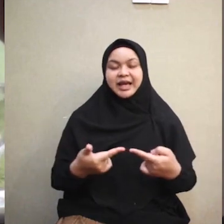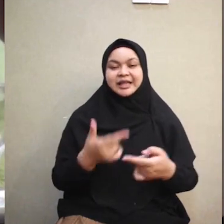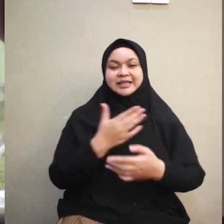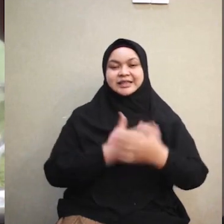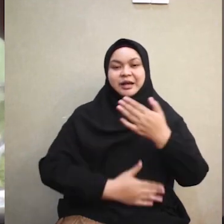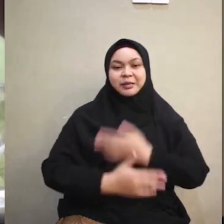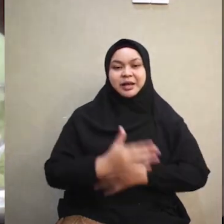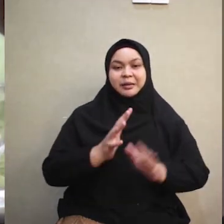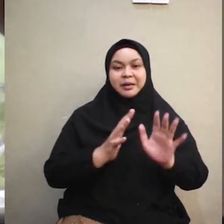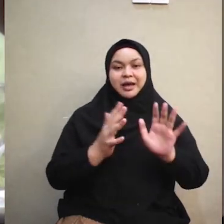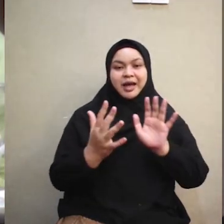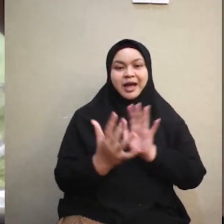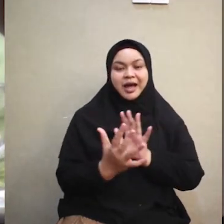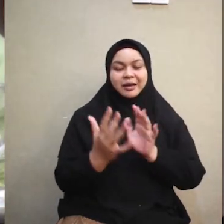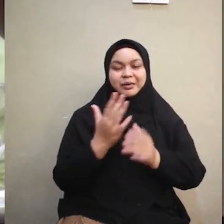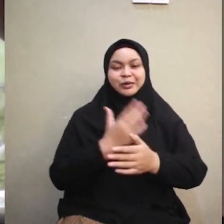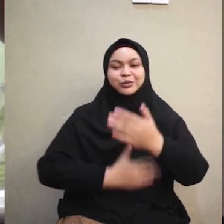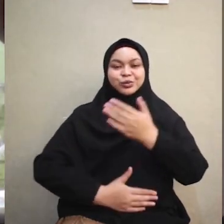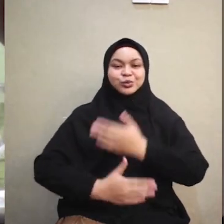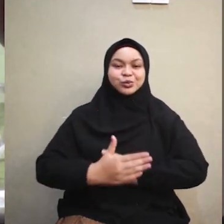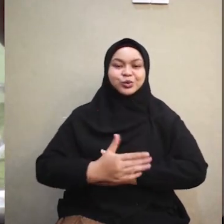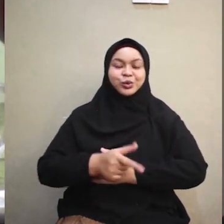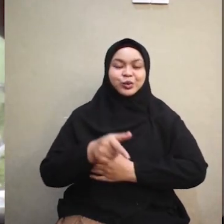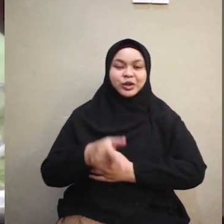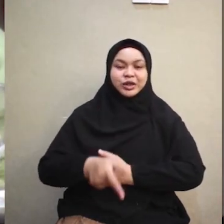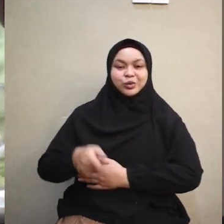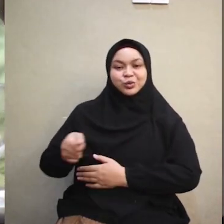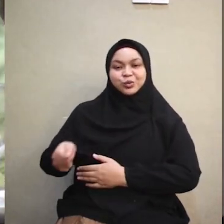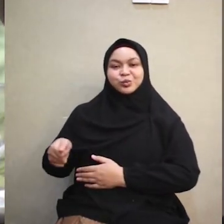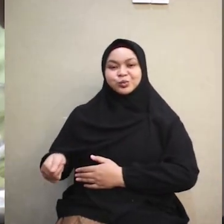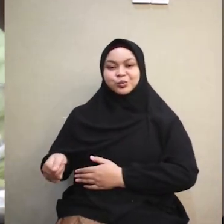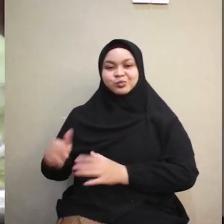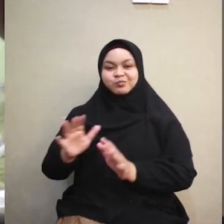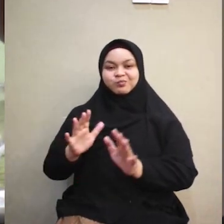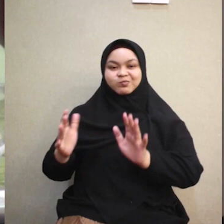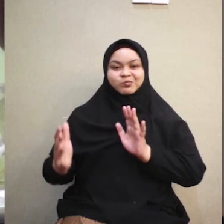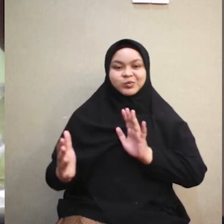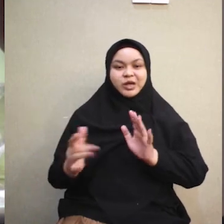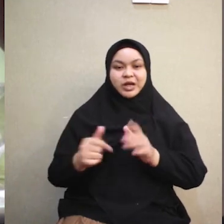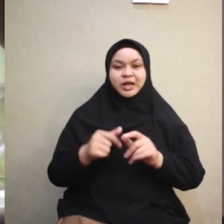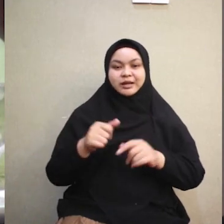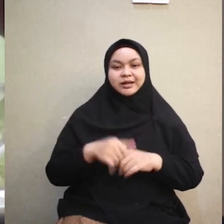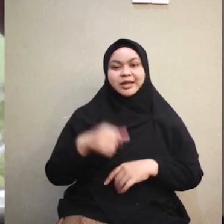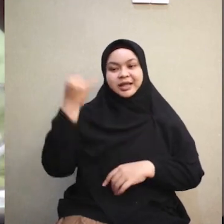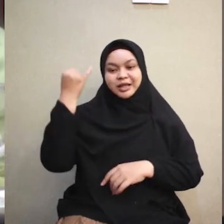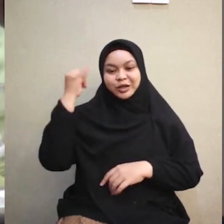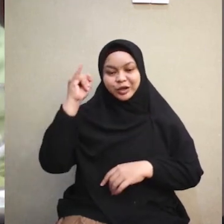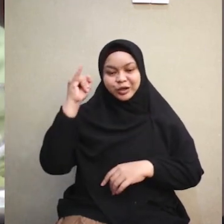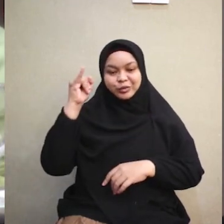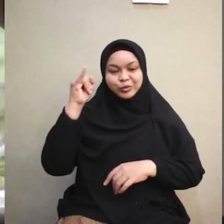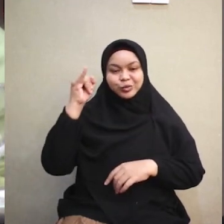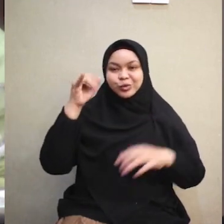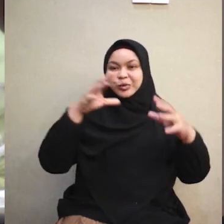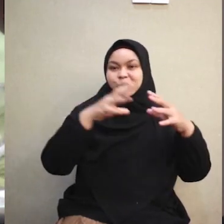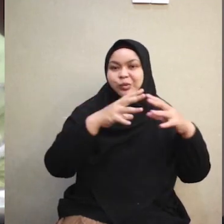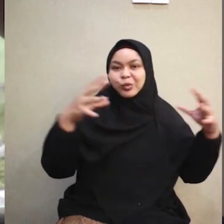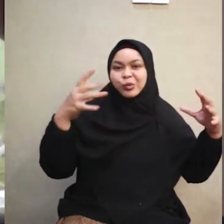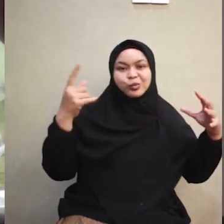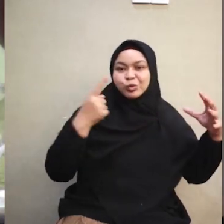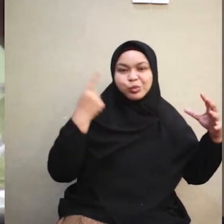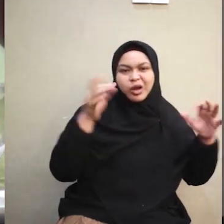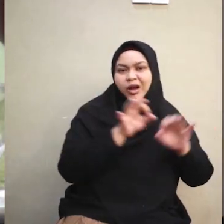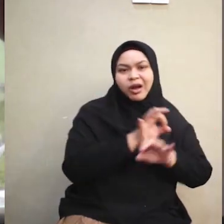dari disiplin ilmu secara makronya nggak ada dari khusus untuk